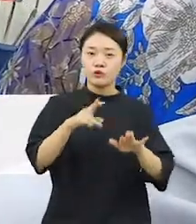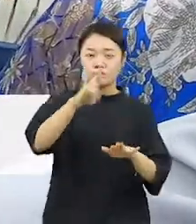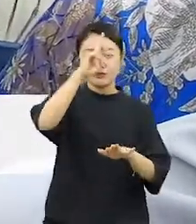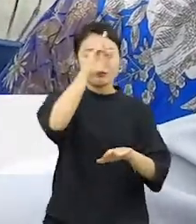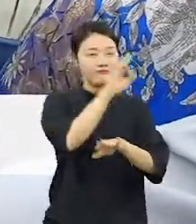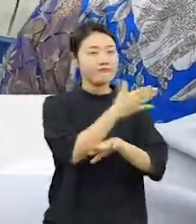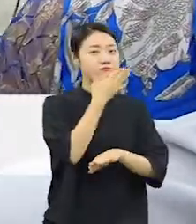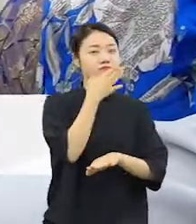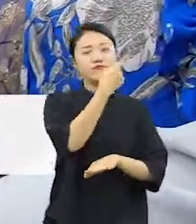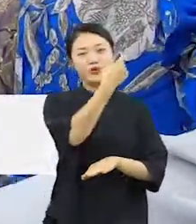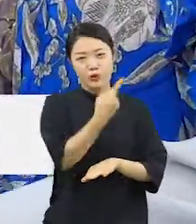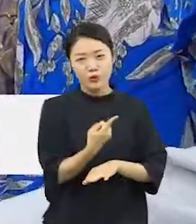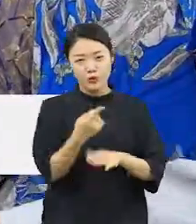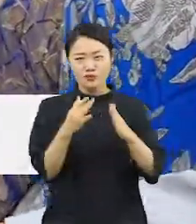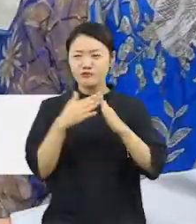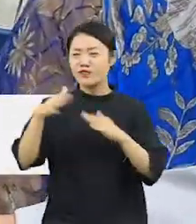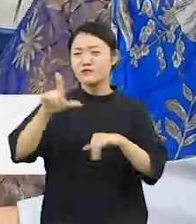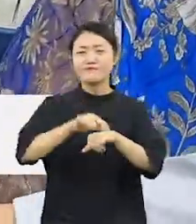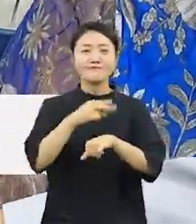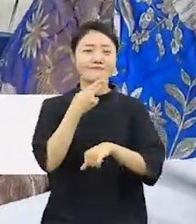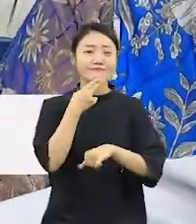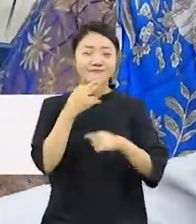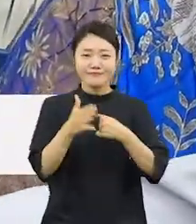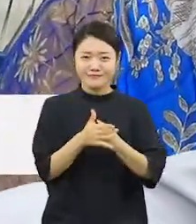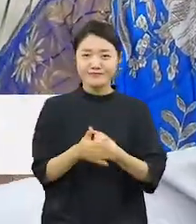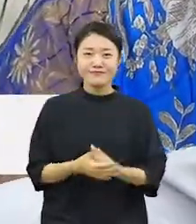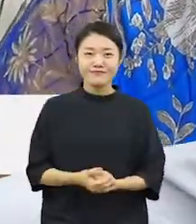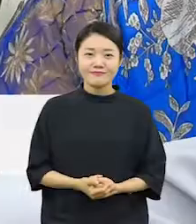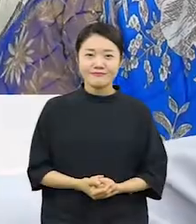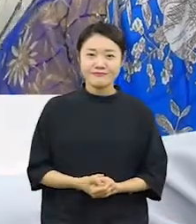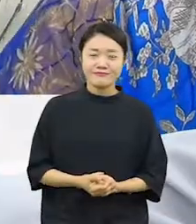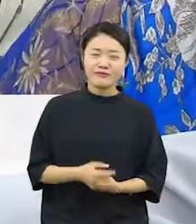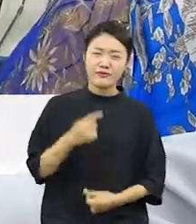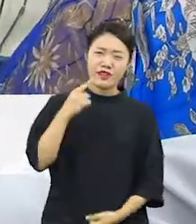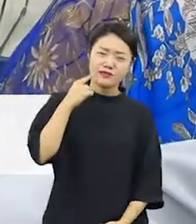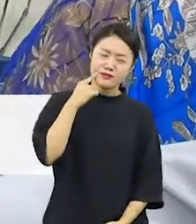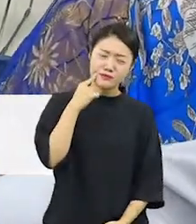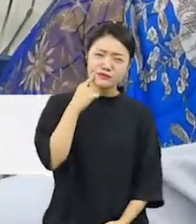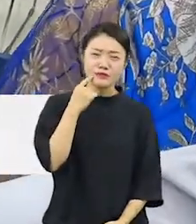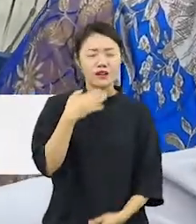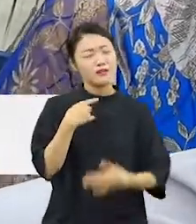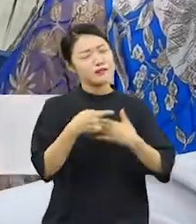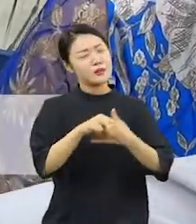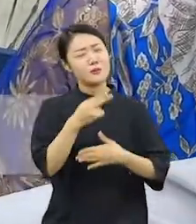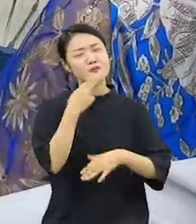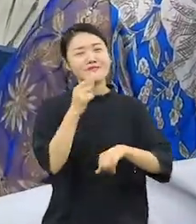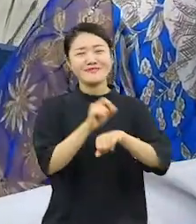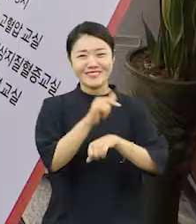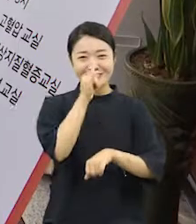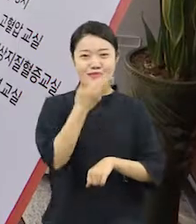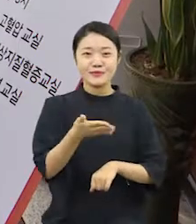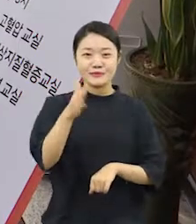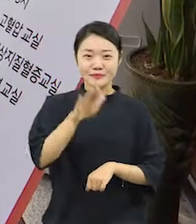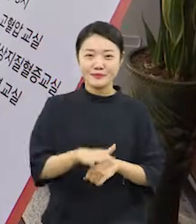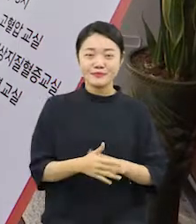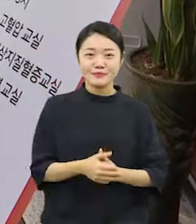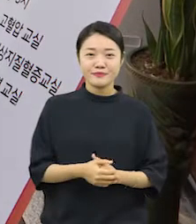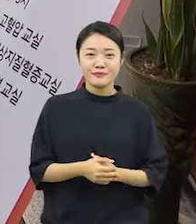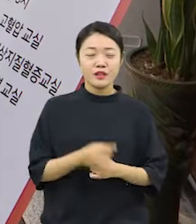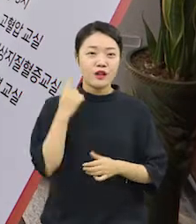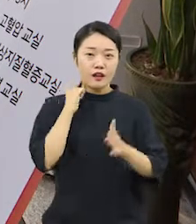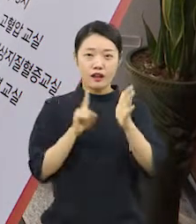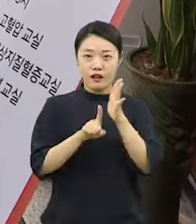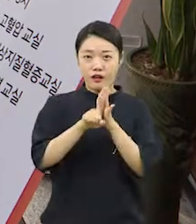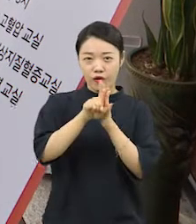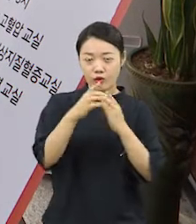점심을 사 먹고 내가 여기 왔어요. 집에 갔다 올 시간이 없어서. 아, 뭐 음식이 짠 거야. 내가 외식을 잘 안 하는 성격인데. 고혈압의